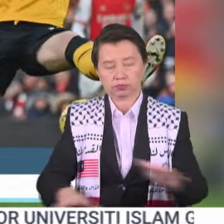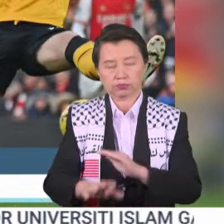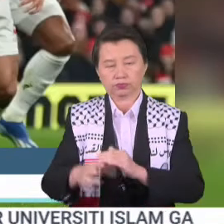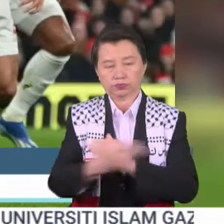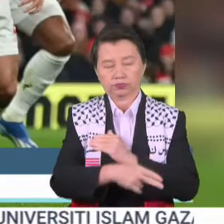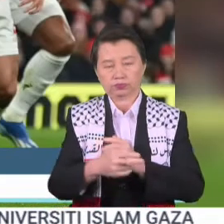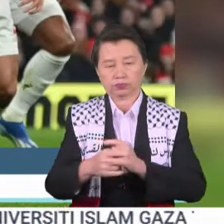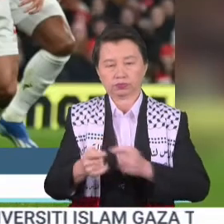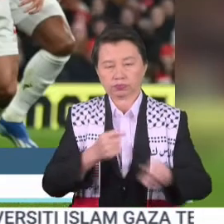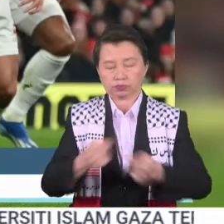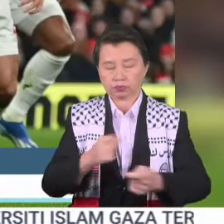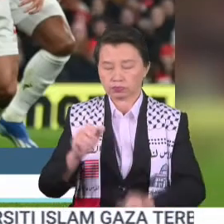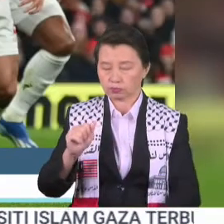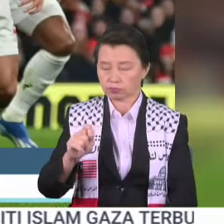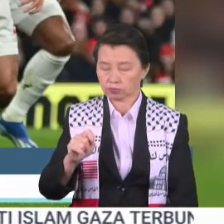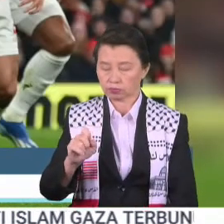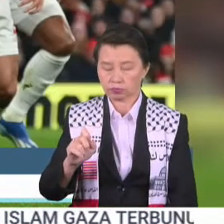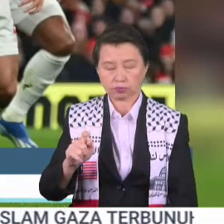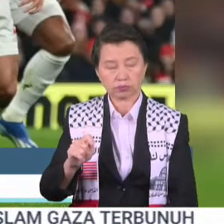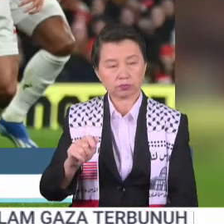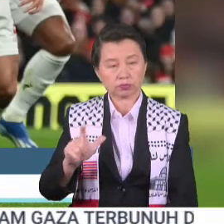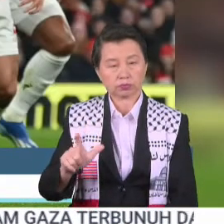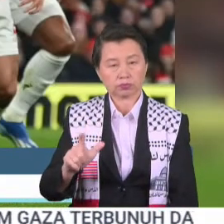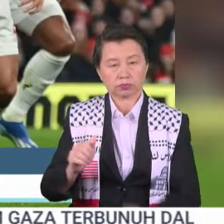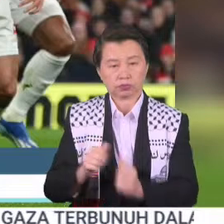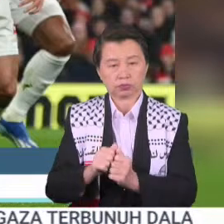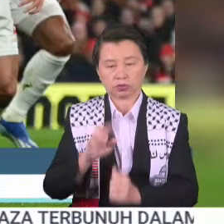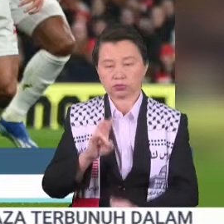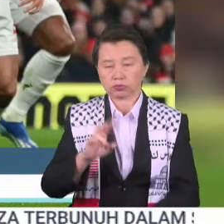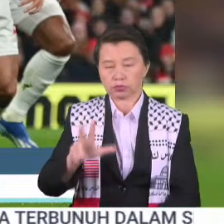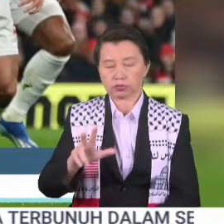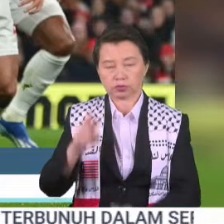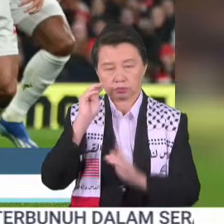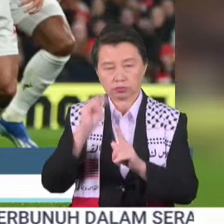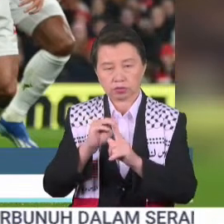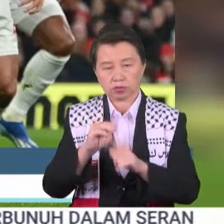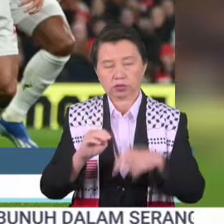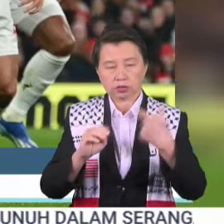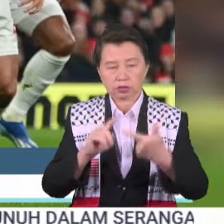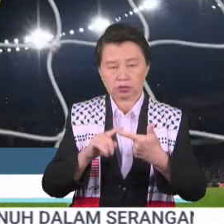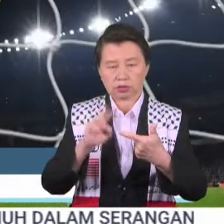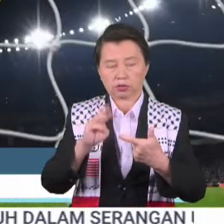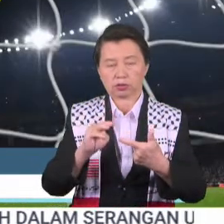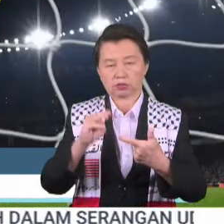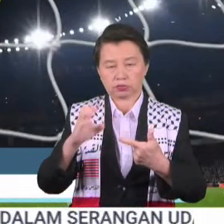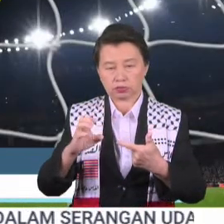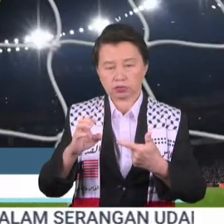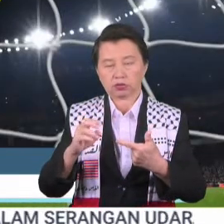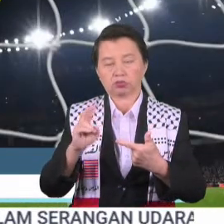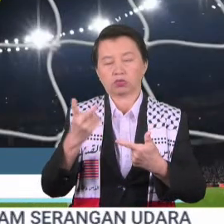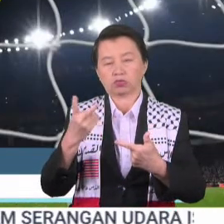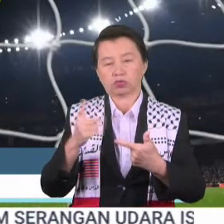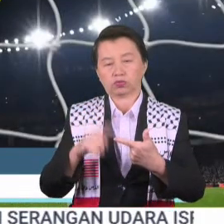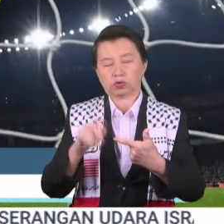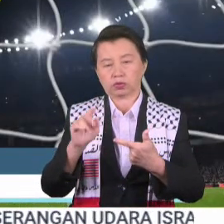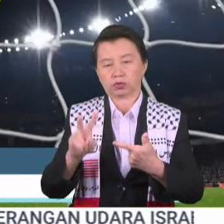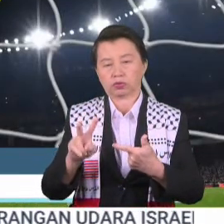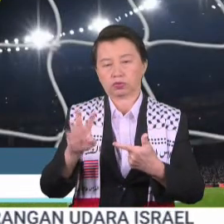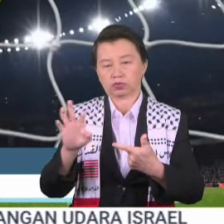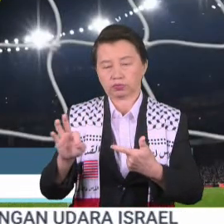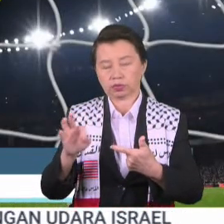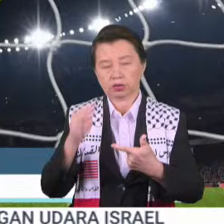Gunners kendalian Mikel Arteta kekal mendahului Liga dengan 33 mata. Diikuti Manchester City di tangga kedua dengan